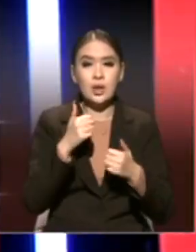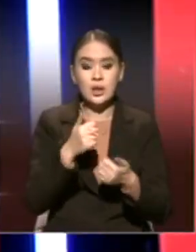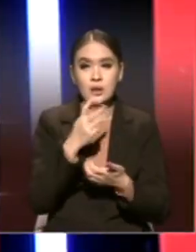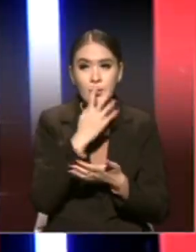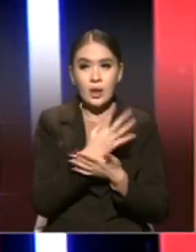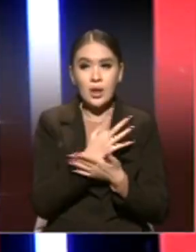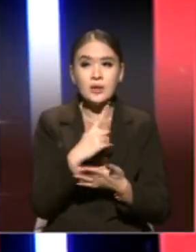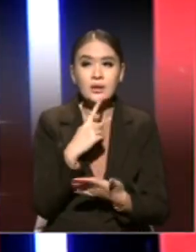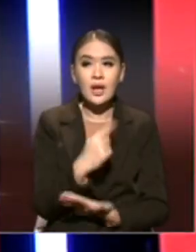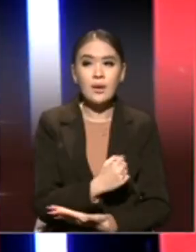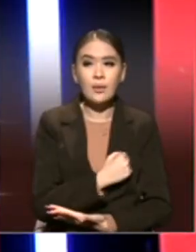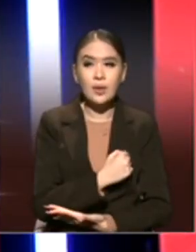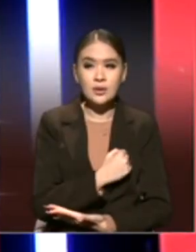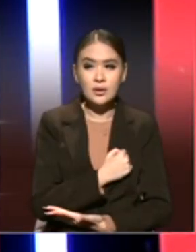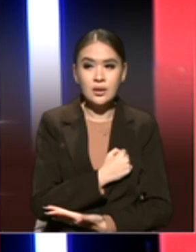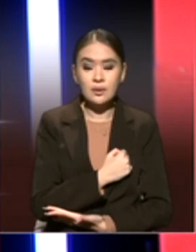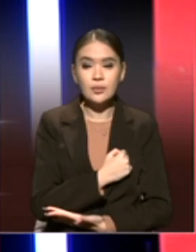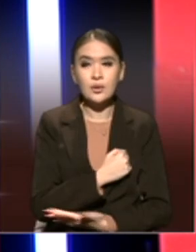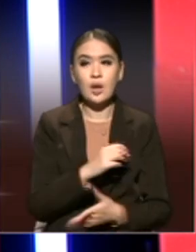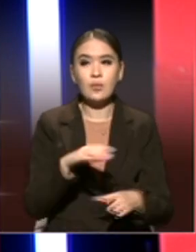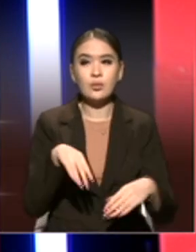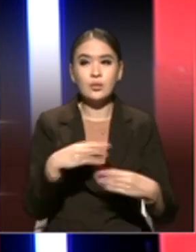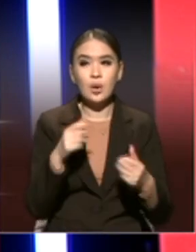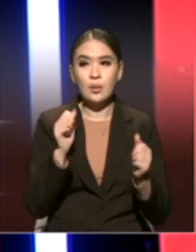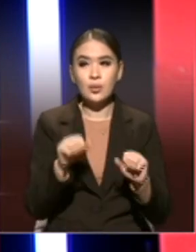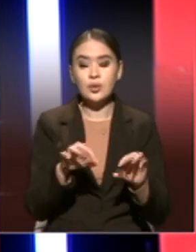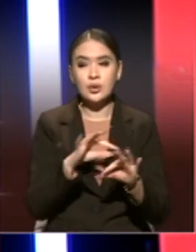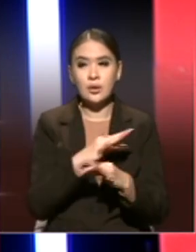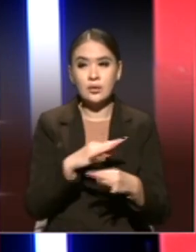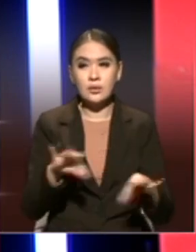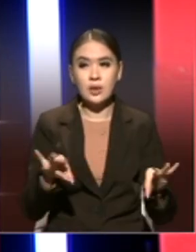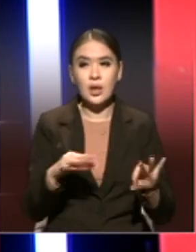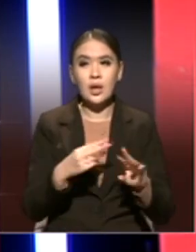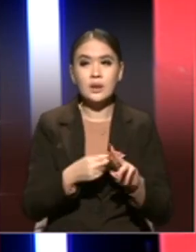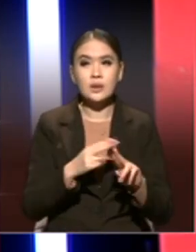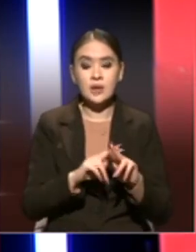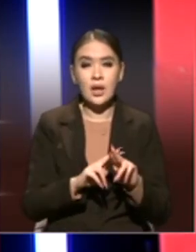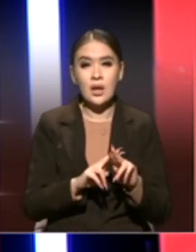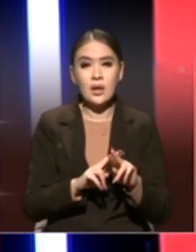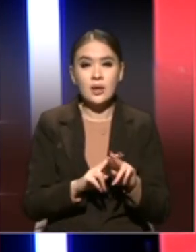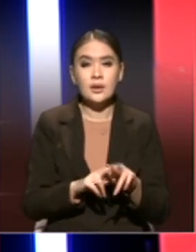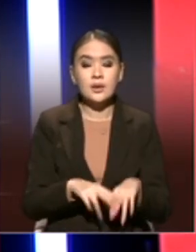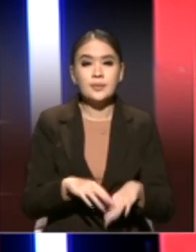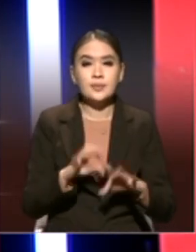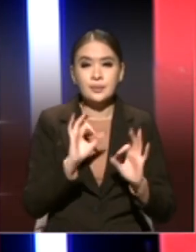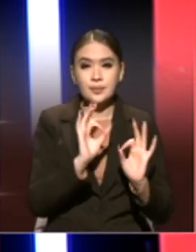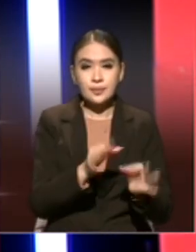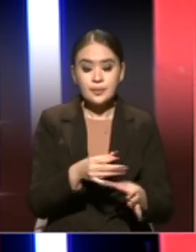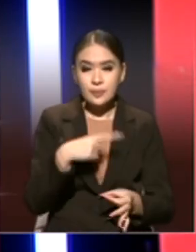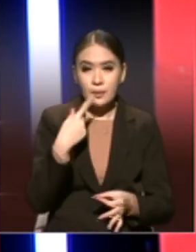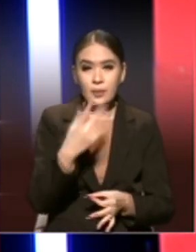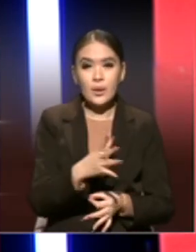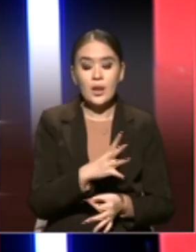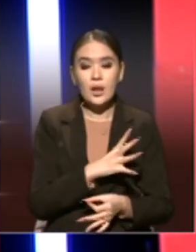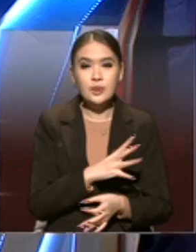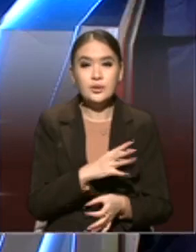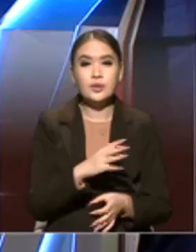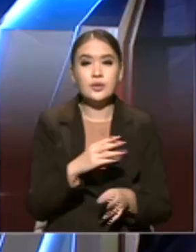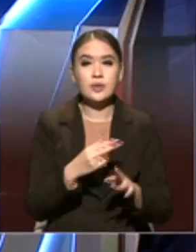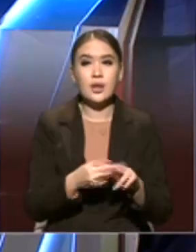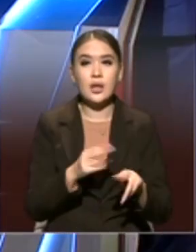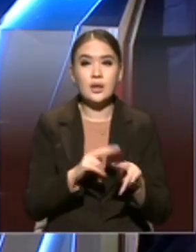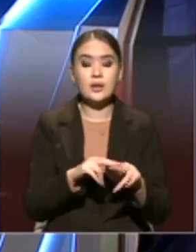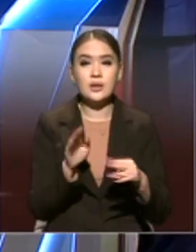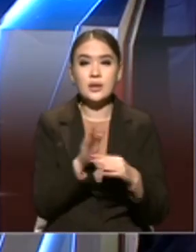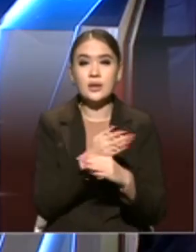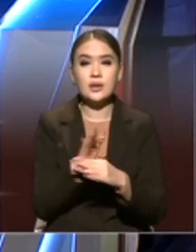жаңағы сарбаздарымызға беріліп жатқан мүмкіндік. Десе де және Қайсар мырза жақсы көтердіңіз, жақсы жақсы ғой, бірақ та осында